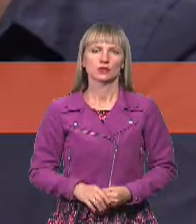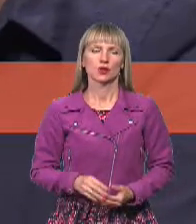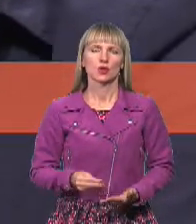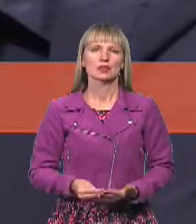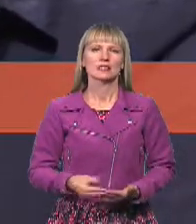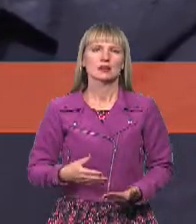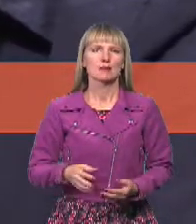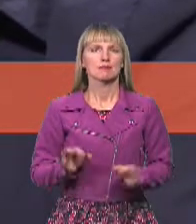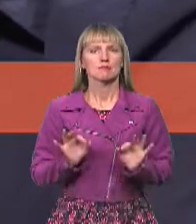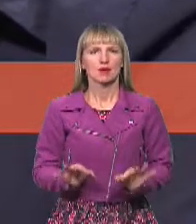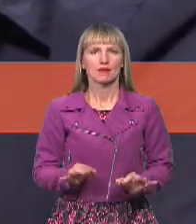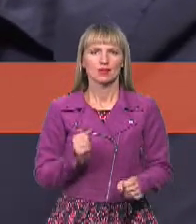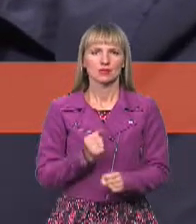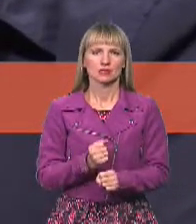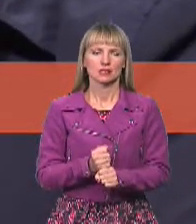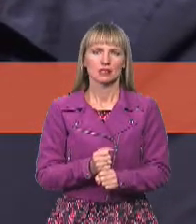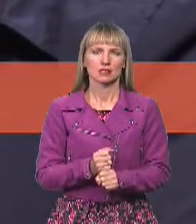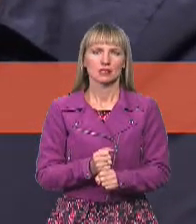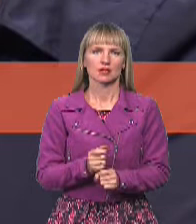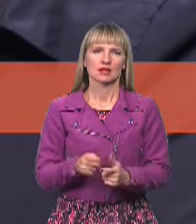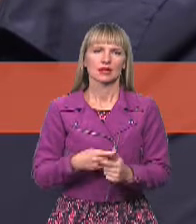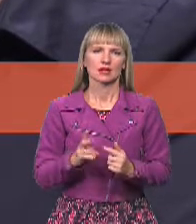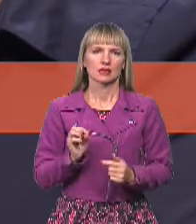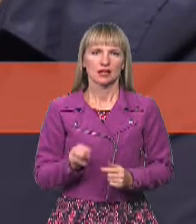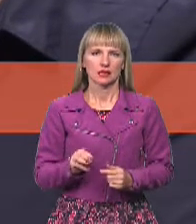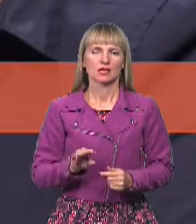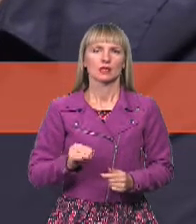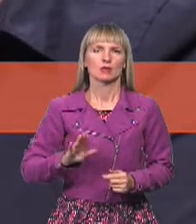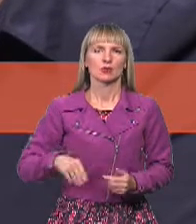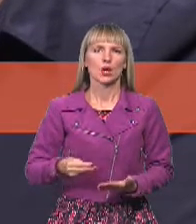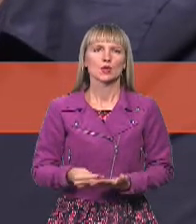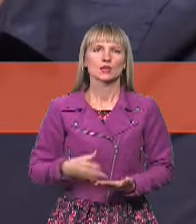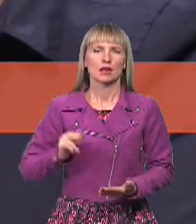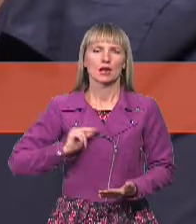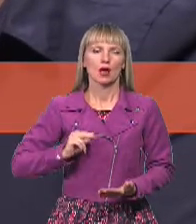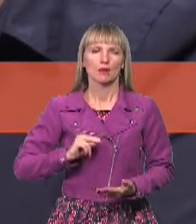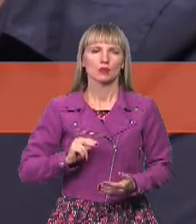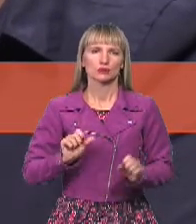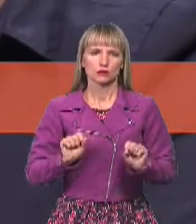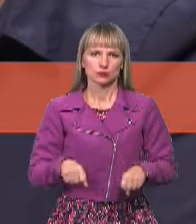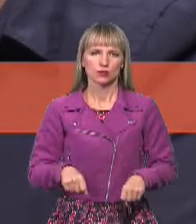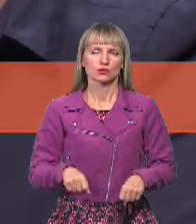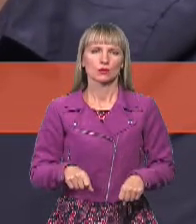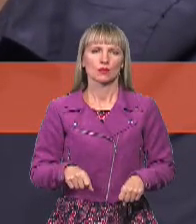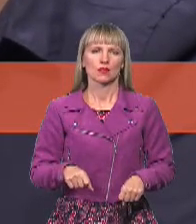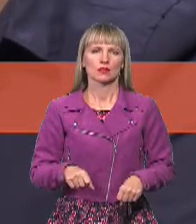оценивает, правильно ли он все сделал, и потом уже ее оценивает работоспособность на